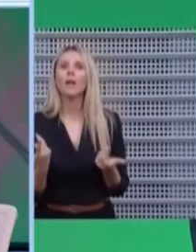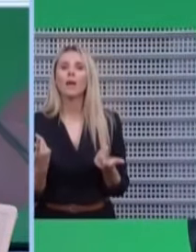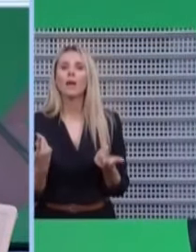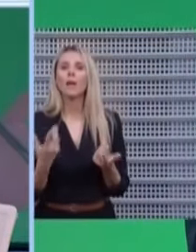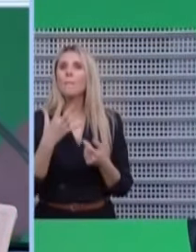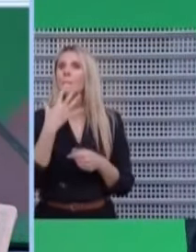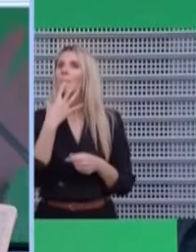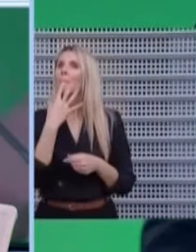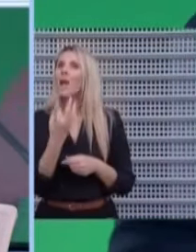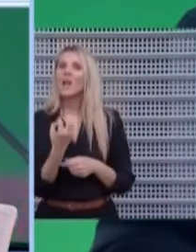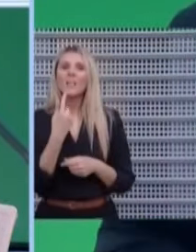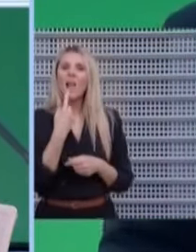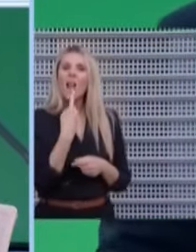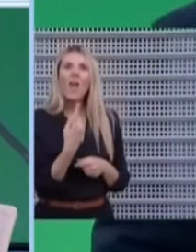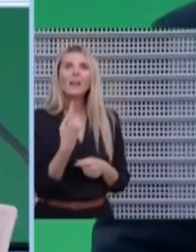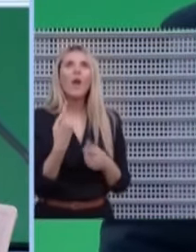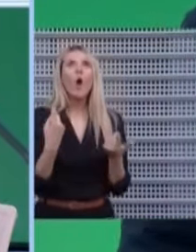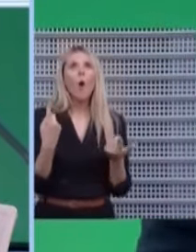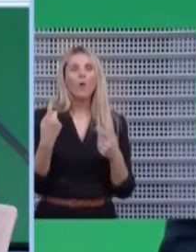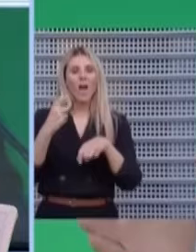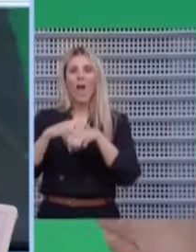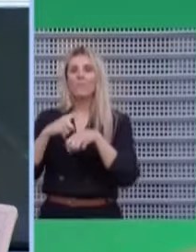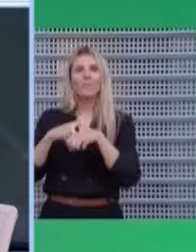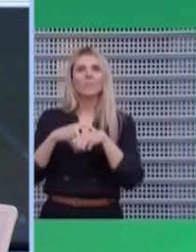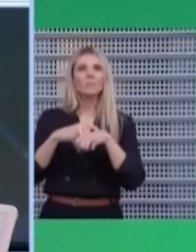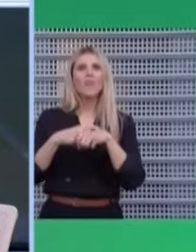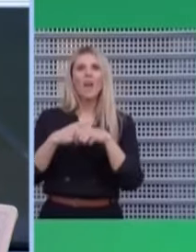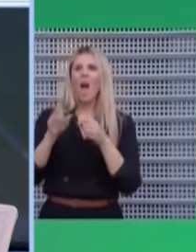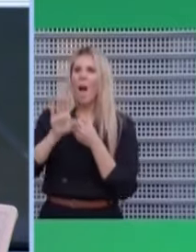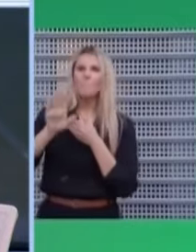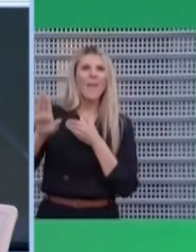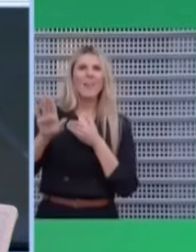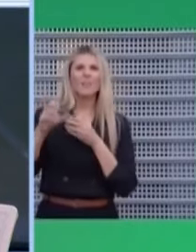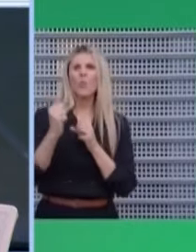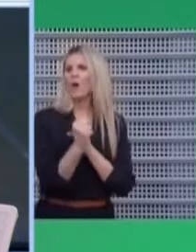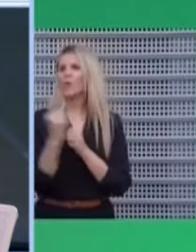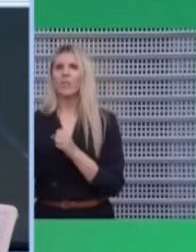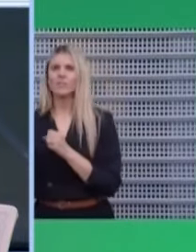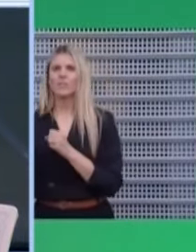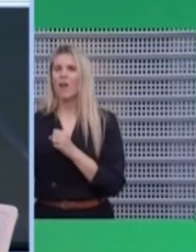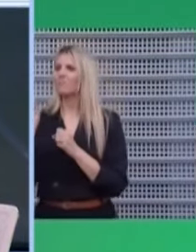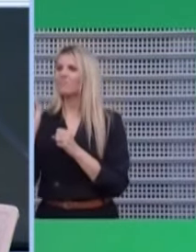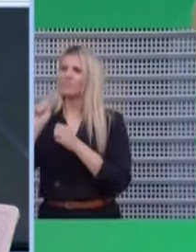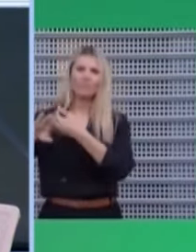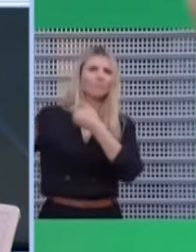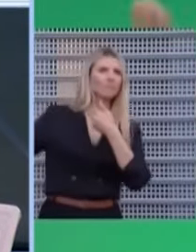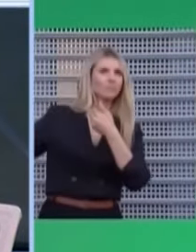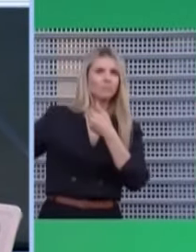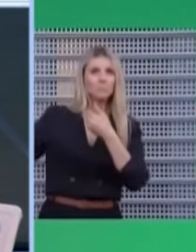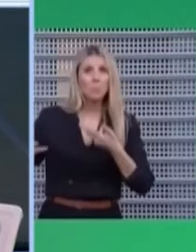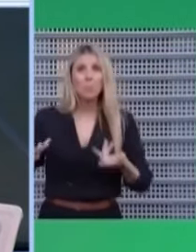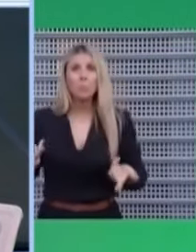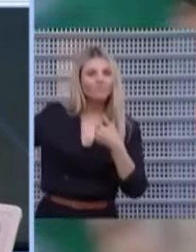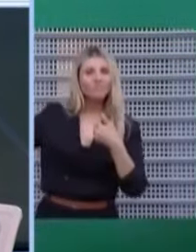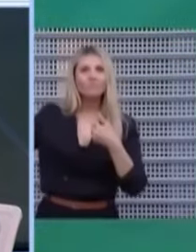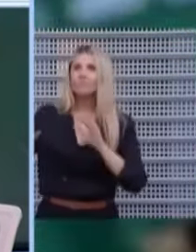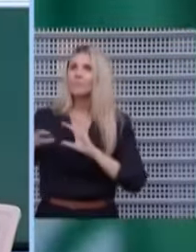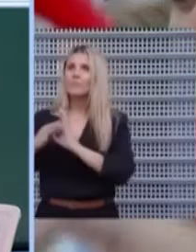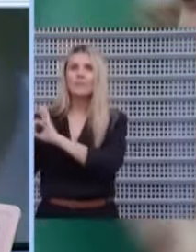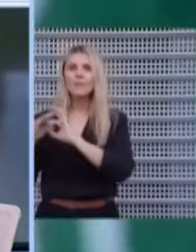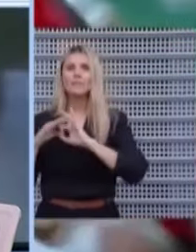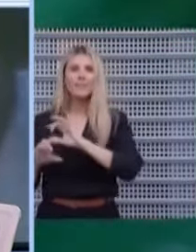πολύ το τελευταίο διάστημα δεν πρόκειται να υπαναχωρήσουν. Κοιτάξτε, ο κύριος Ανδρουλάκης έκανε πράγματι αυτή τη δήλωση.